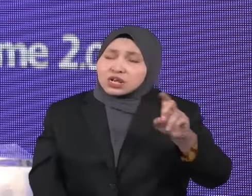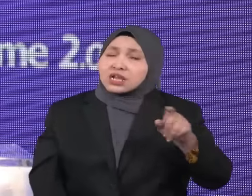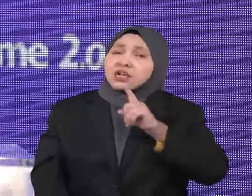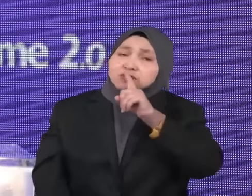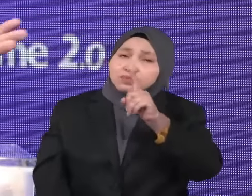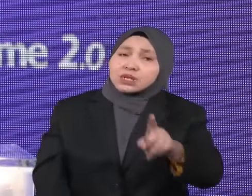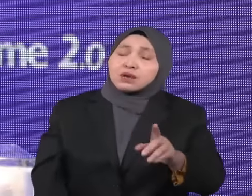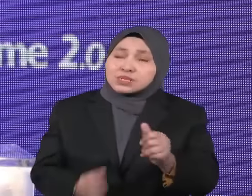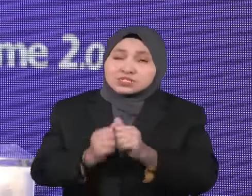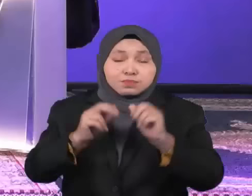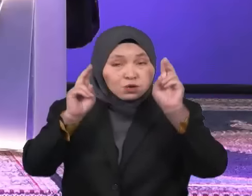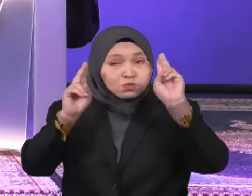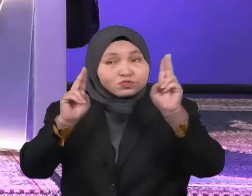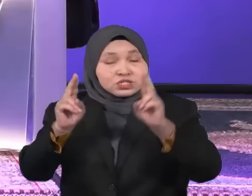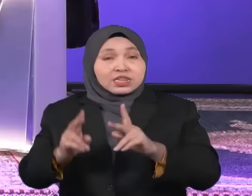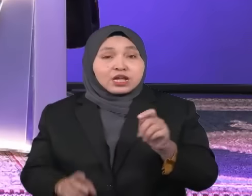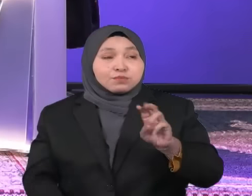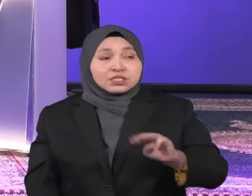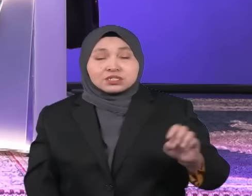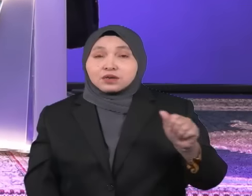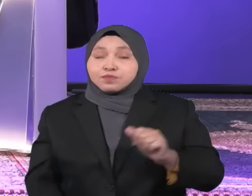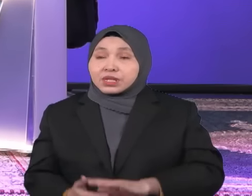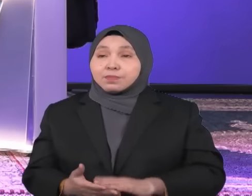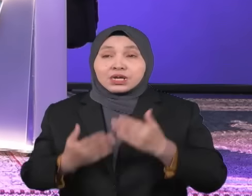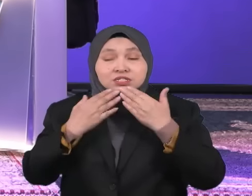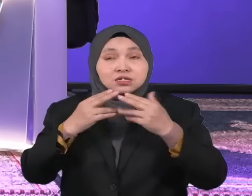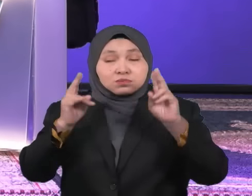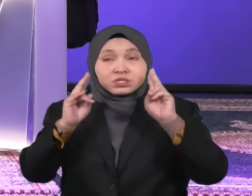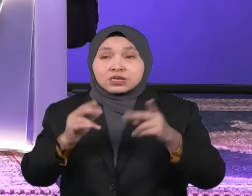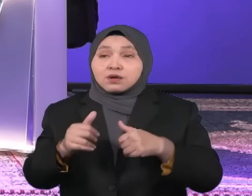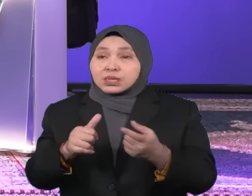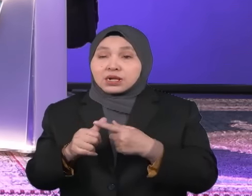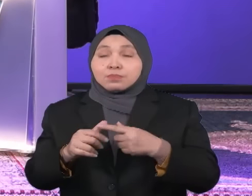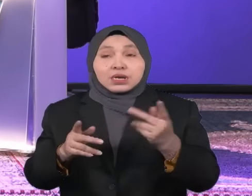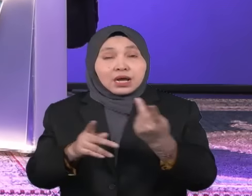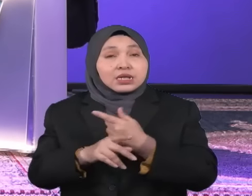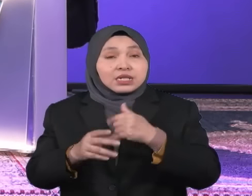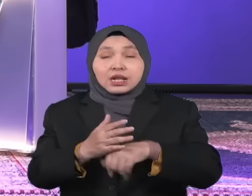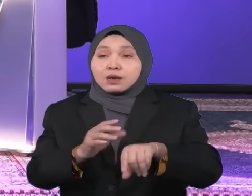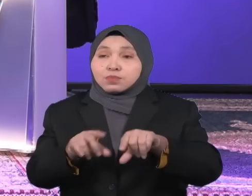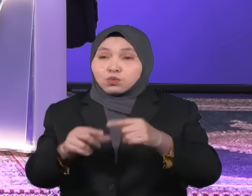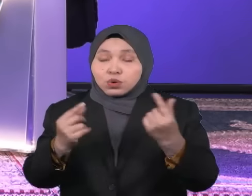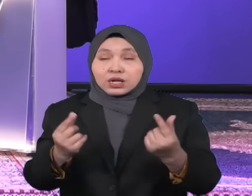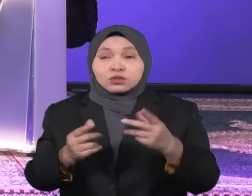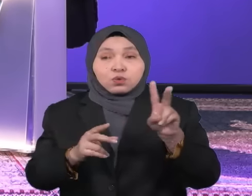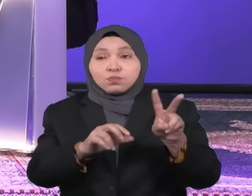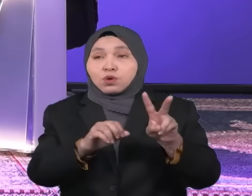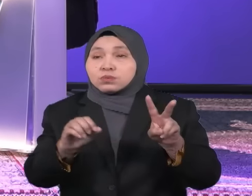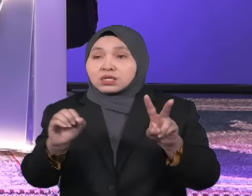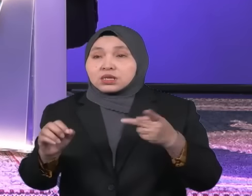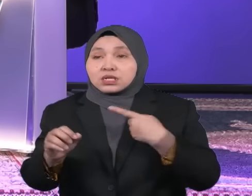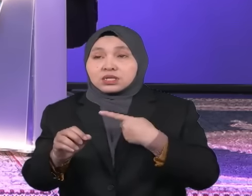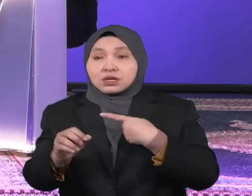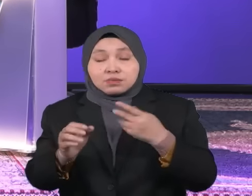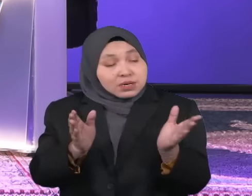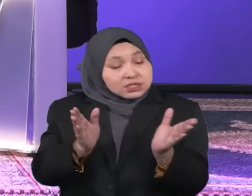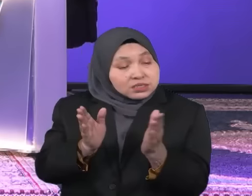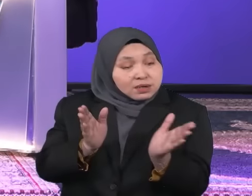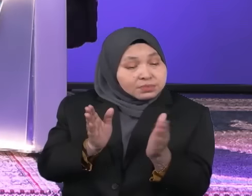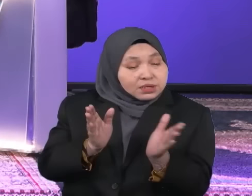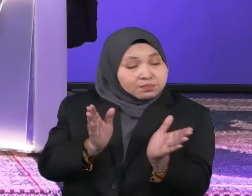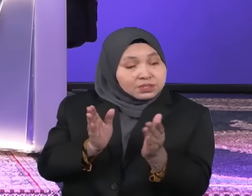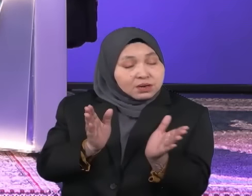sebenar-benarnya, bersama Al-Fadhil Ustaz Tanwizi. Terima kasih Al-Fadhil Ustaz Fazrul. Subhanallah, ini pertama kali ya dalam My Quran Time 2.0, 2.0, kita menjengah seketika.